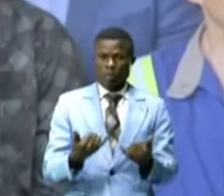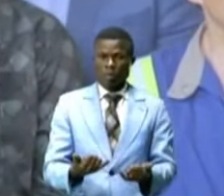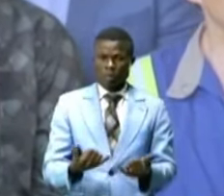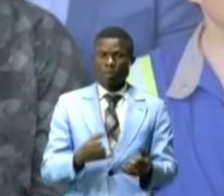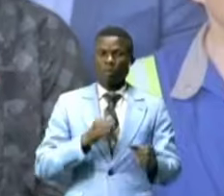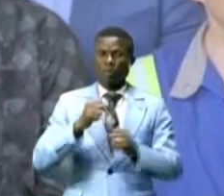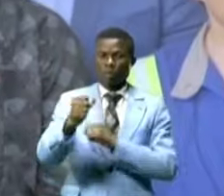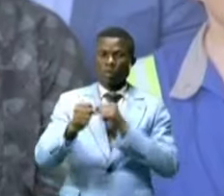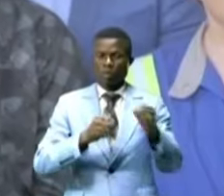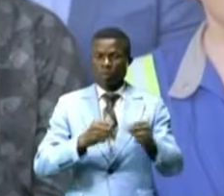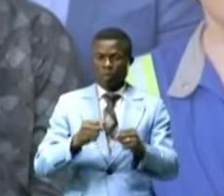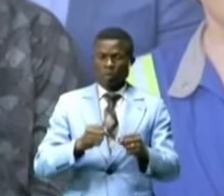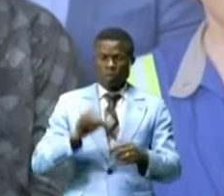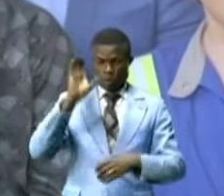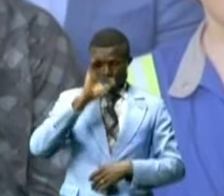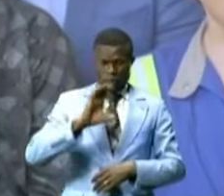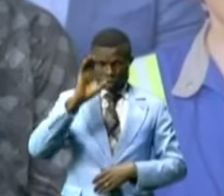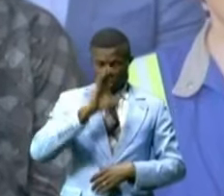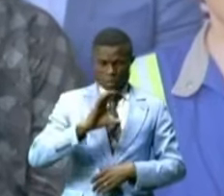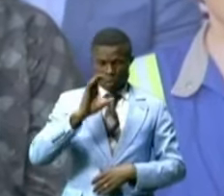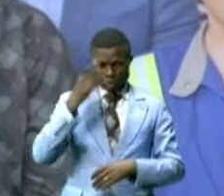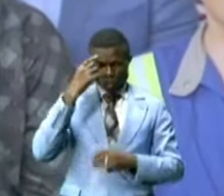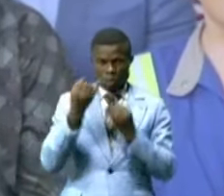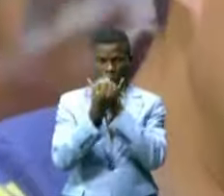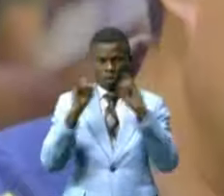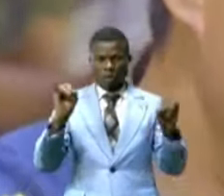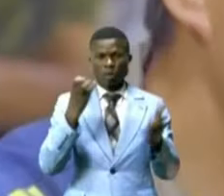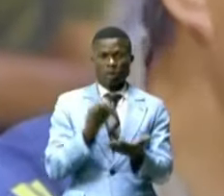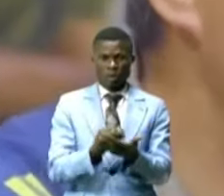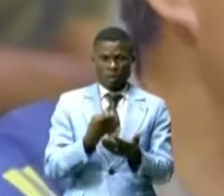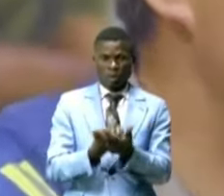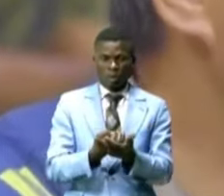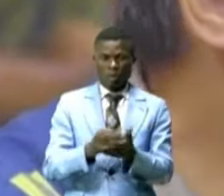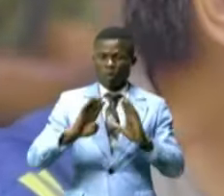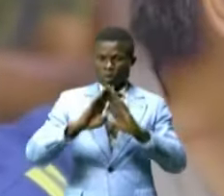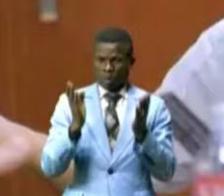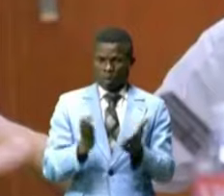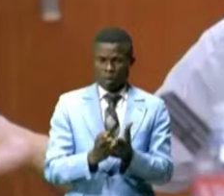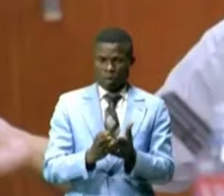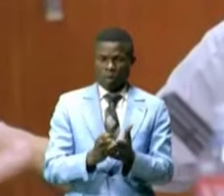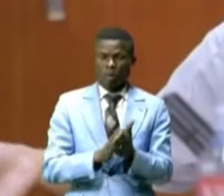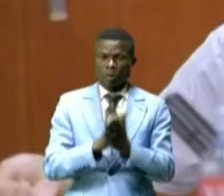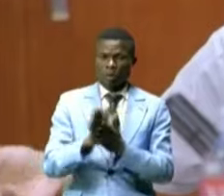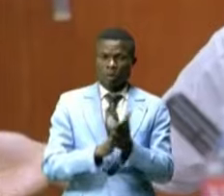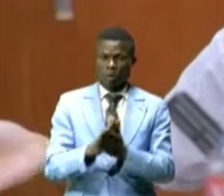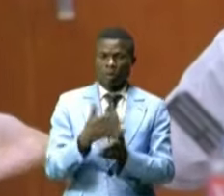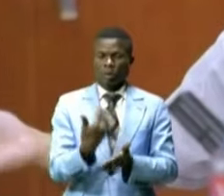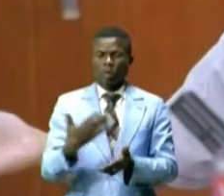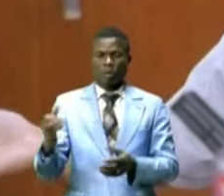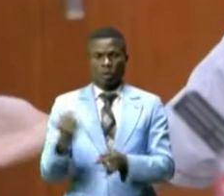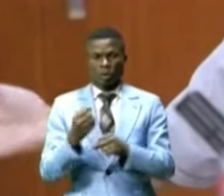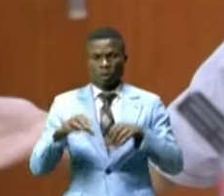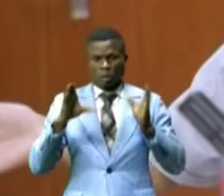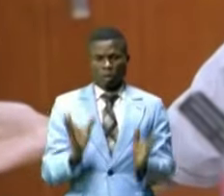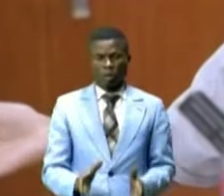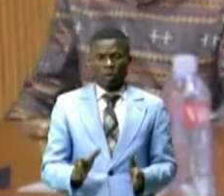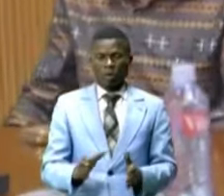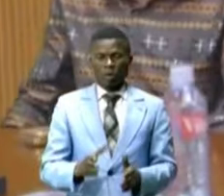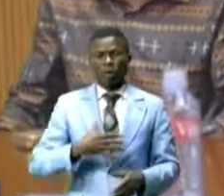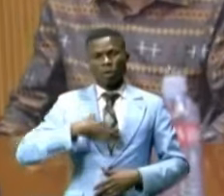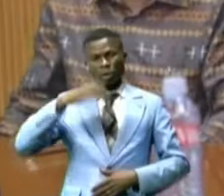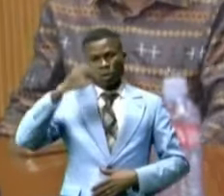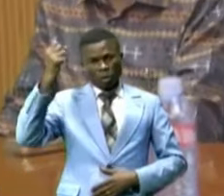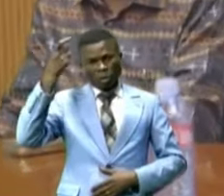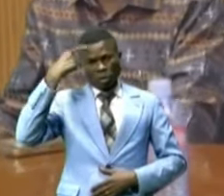combat, c'est la lutte pour l'indépendance économique. Tout compte fait, l'accès au marché de la sous-traitance est un pari gagné pour